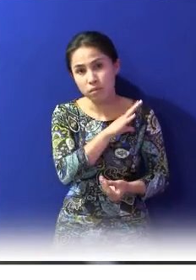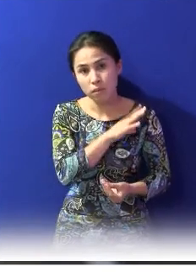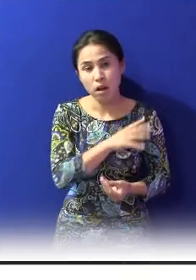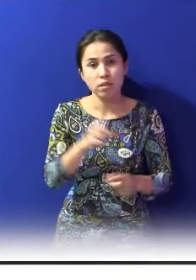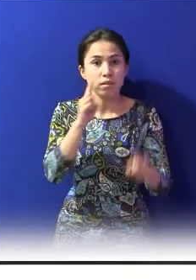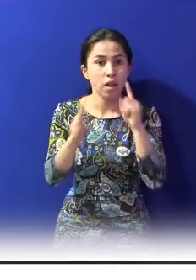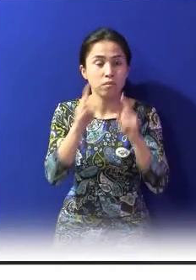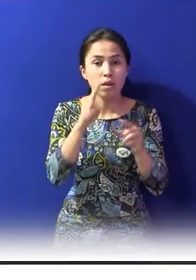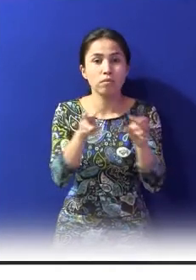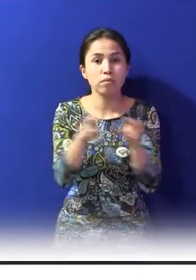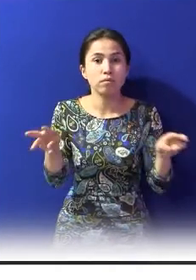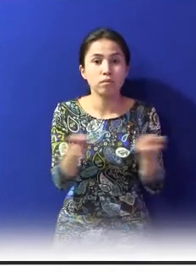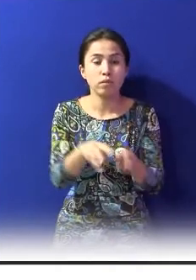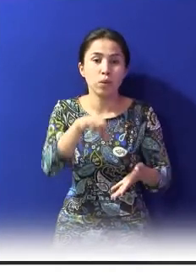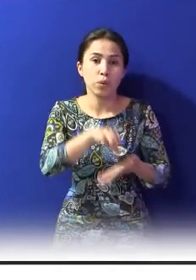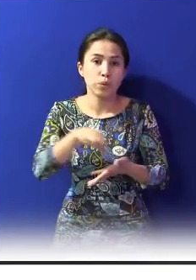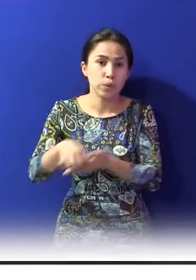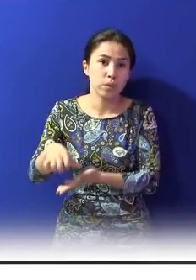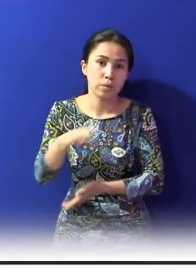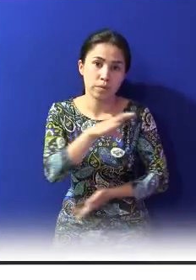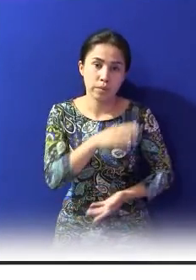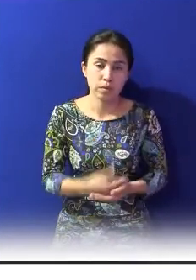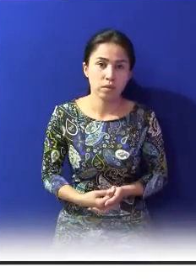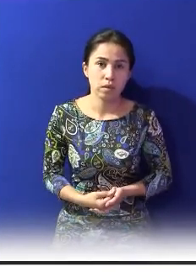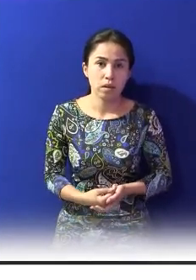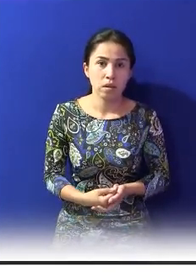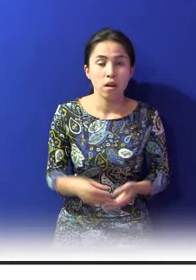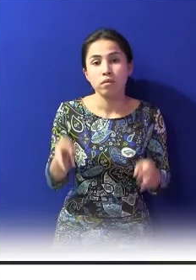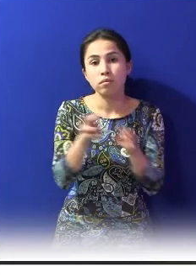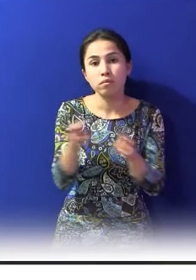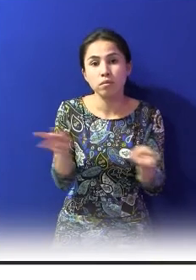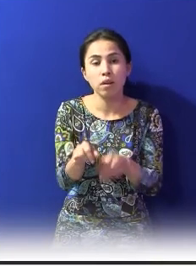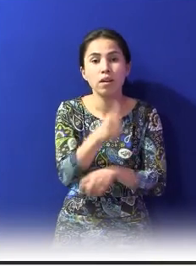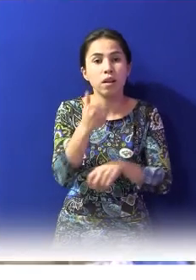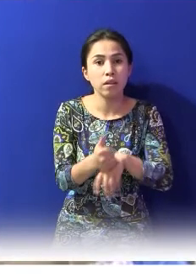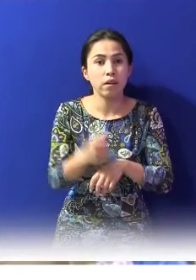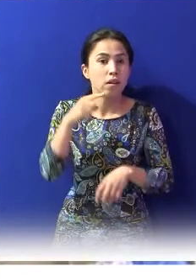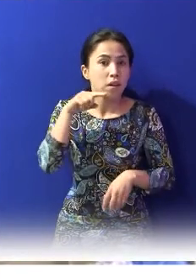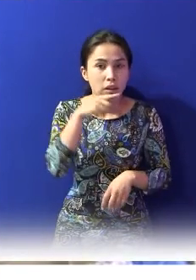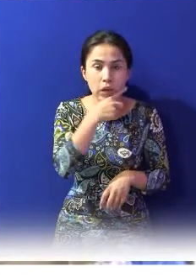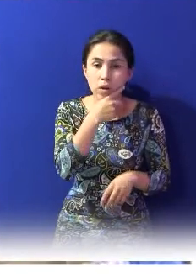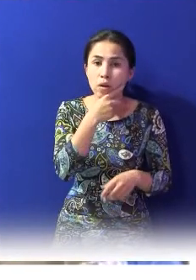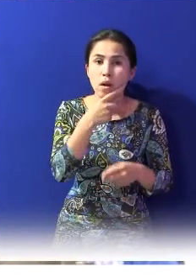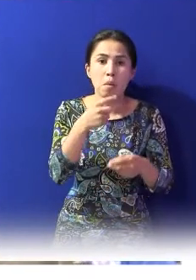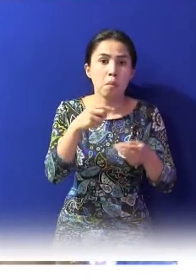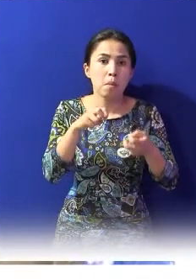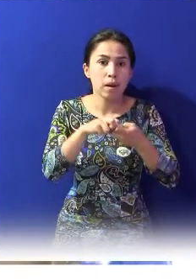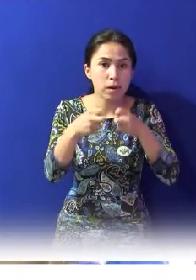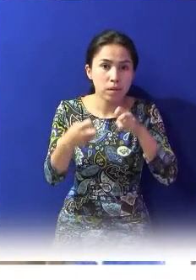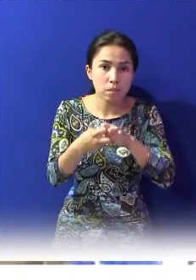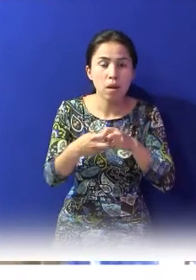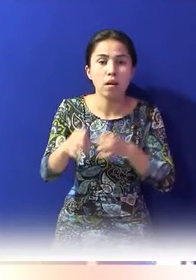жекеменшік әріптестік жобалары бойынша 7 кәсіпкер оларға жүгінген, бірақ олардың өтінімдері жүзеге асырылмаған. Тараз қаласының әкімшілігімен